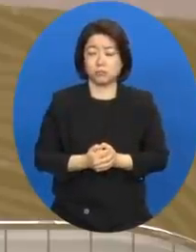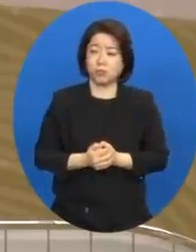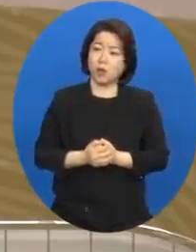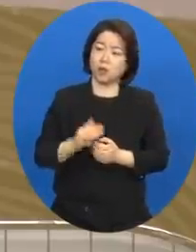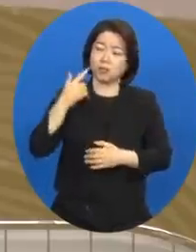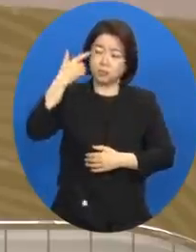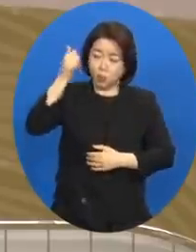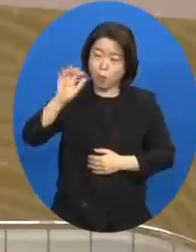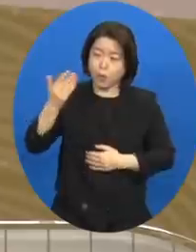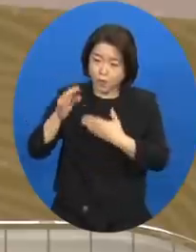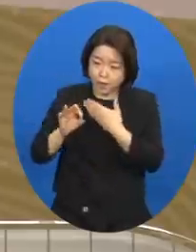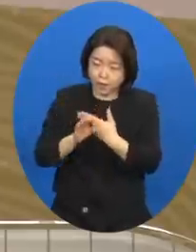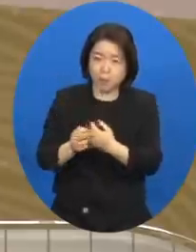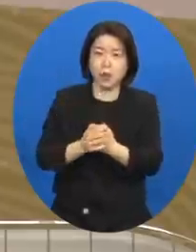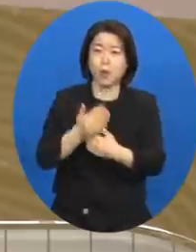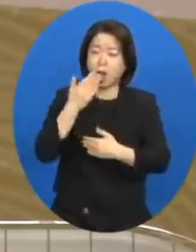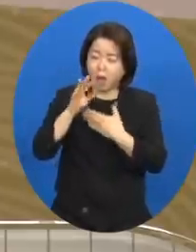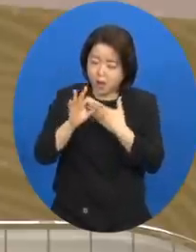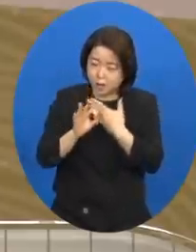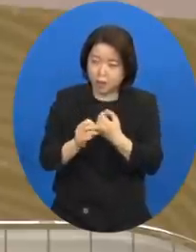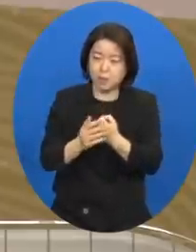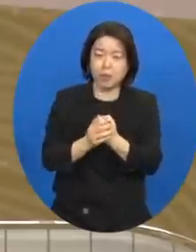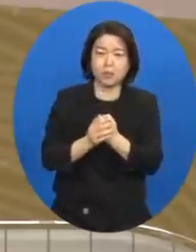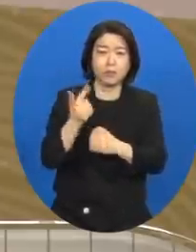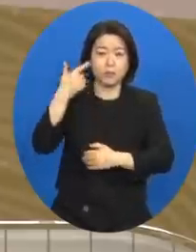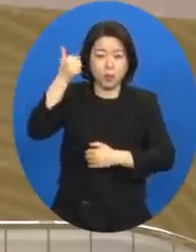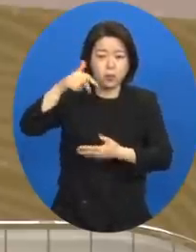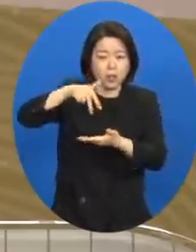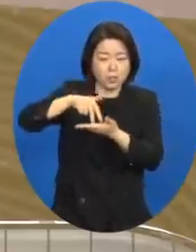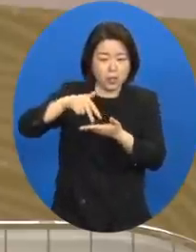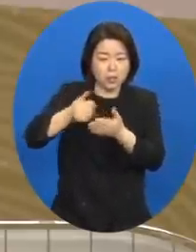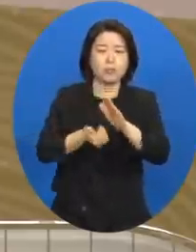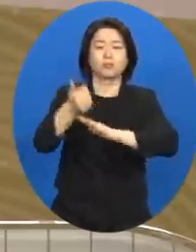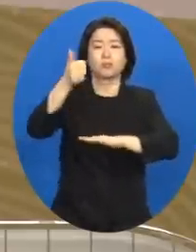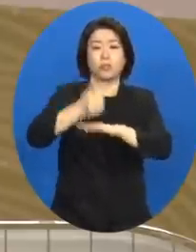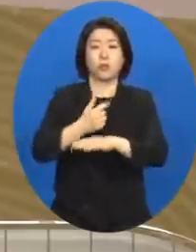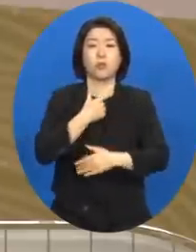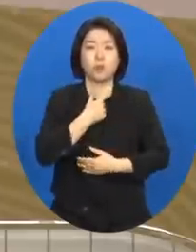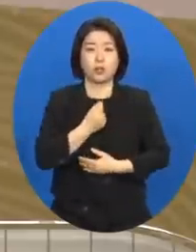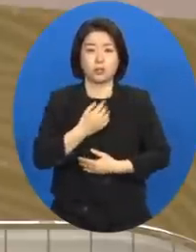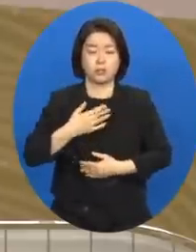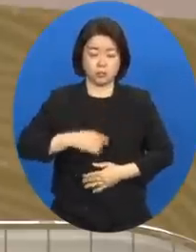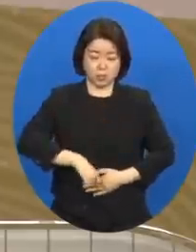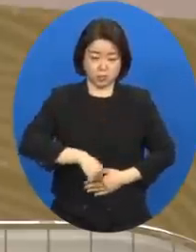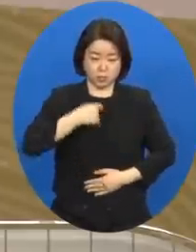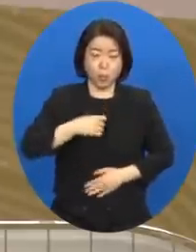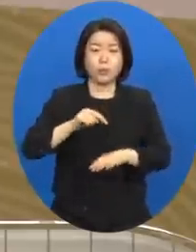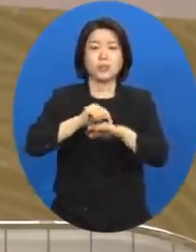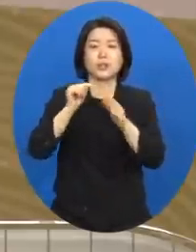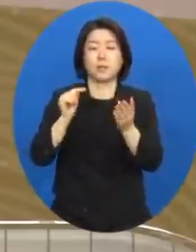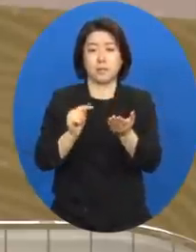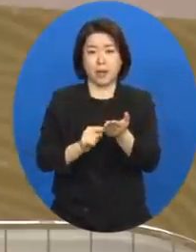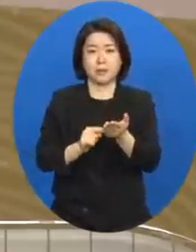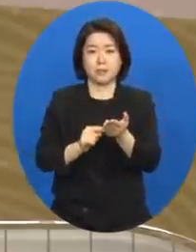거, 목사로라도 성공해야 되겠다. 그게 솔직한 제 마음이었어요.